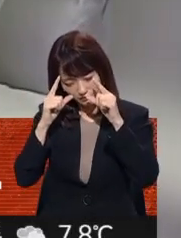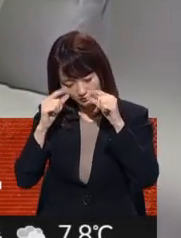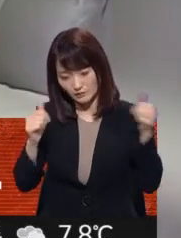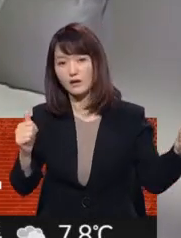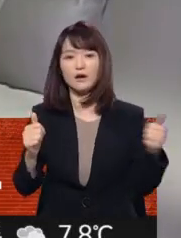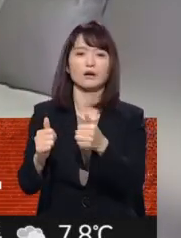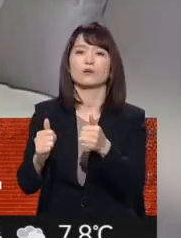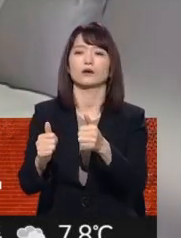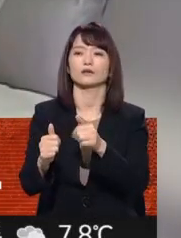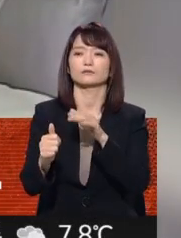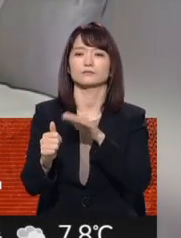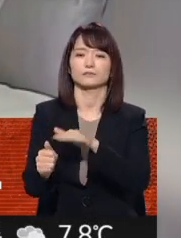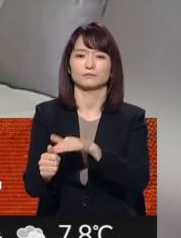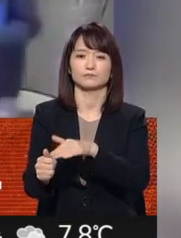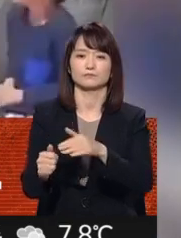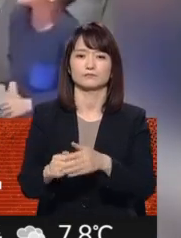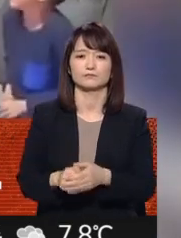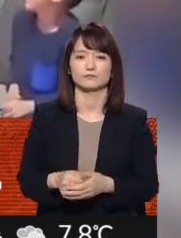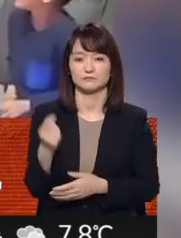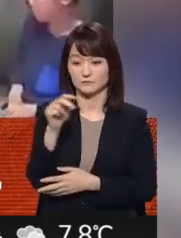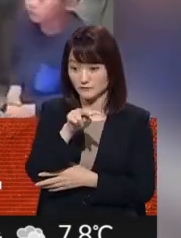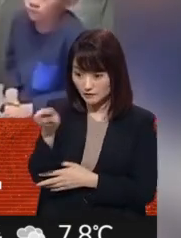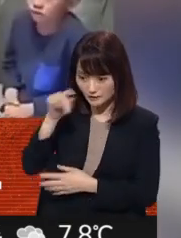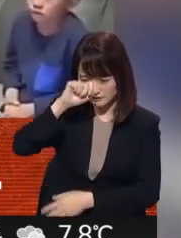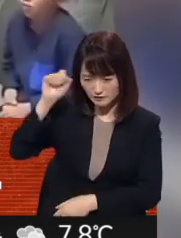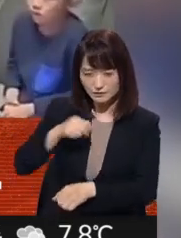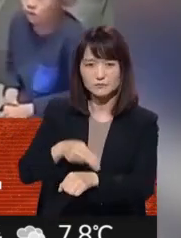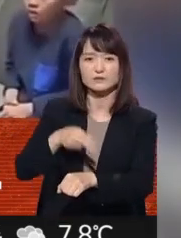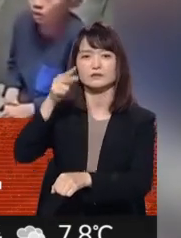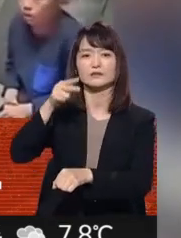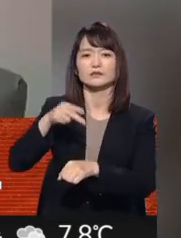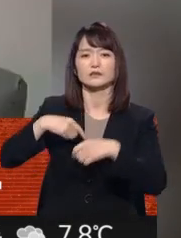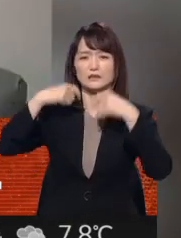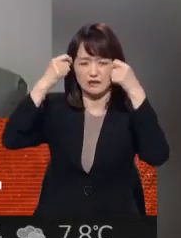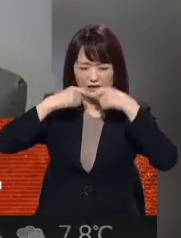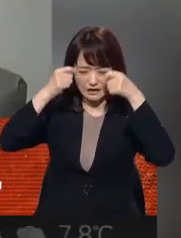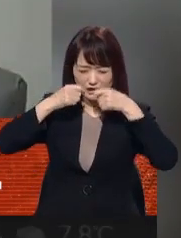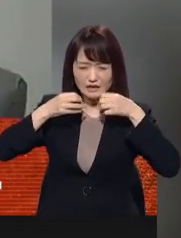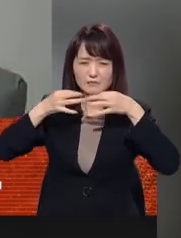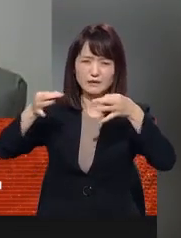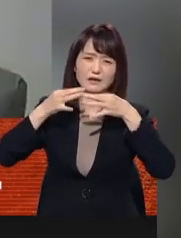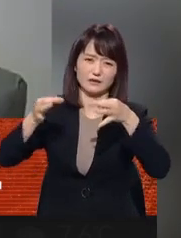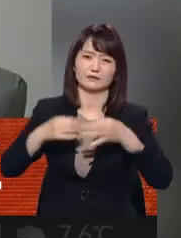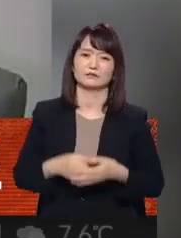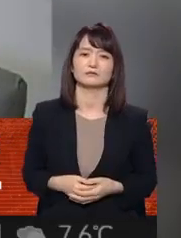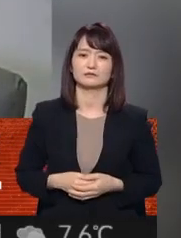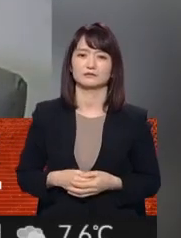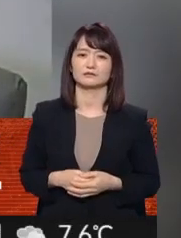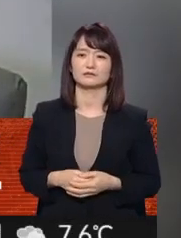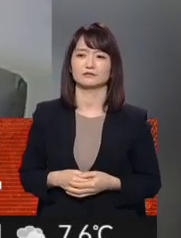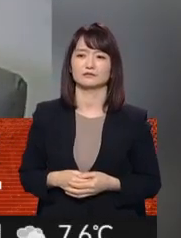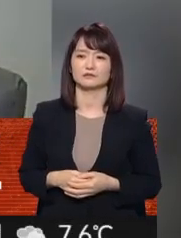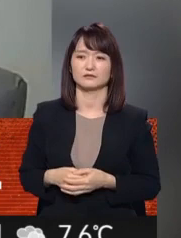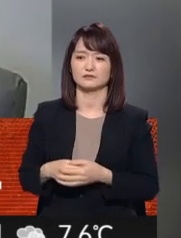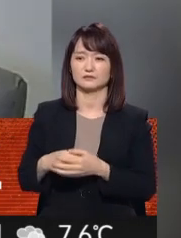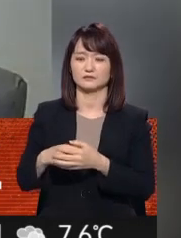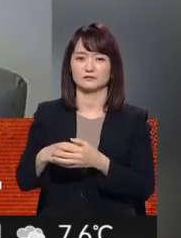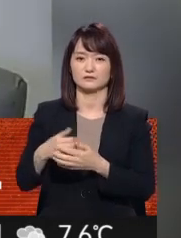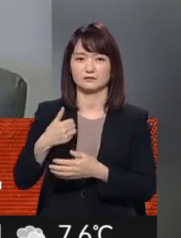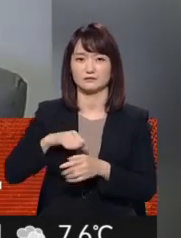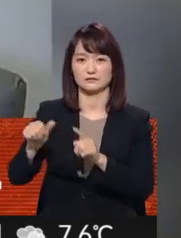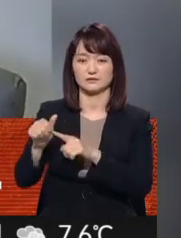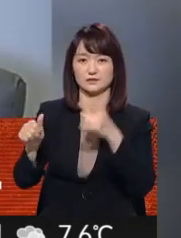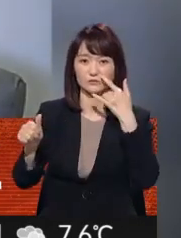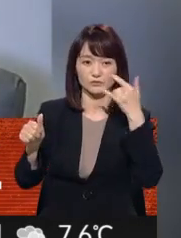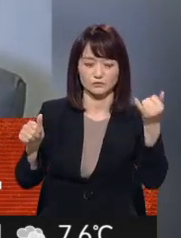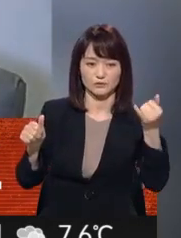깨워서 TV를 보게 했는데요. 새벽 2시가 되니까 아이가 울음을 터뜨리기까지 했는데요. 아이고야. 이 아이, 부모가 교대로 감시라는